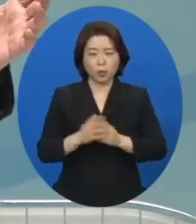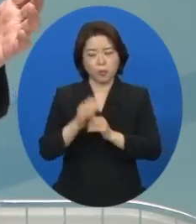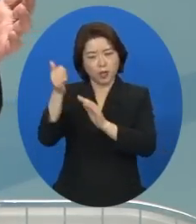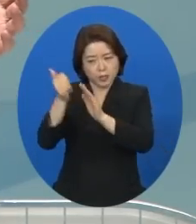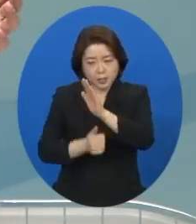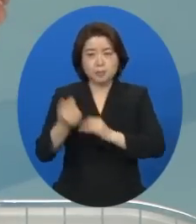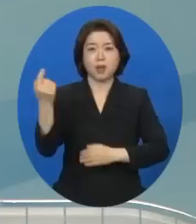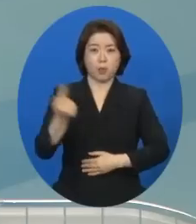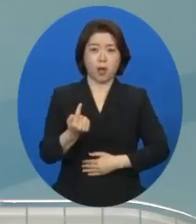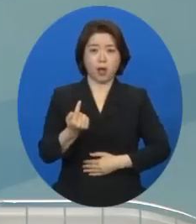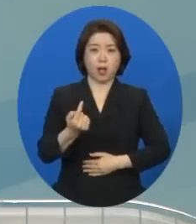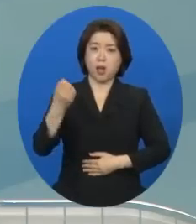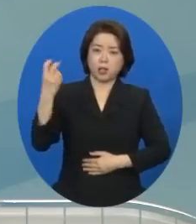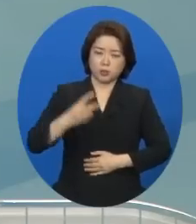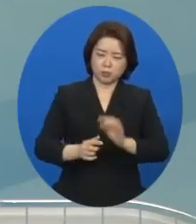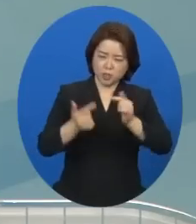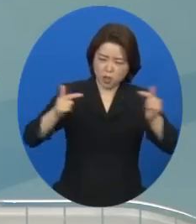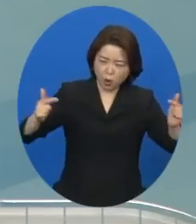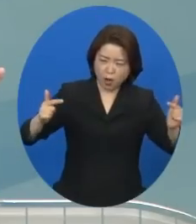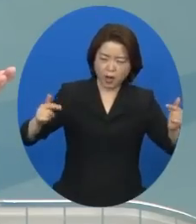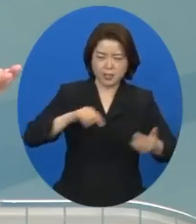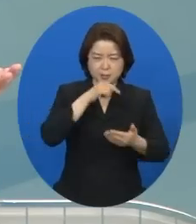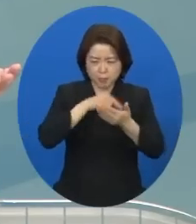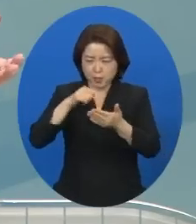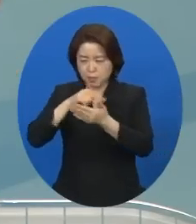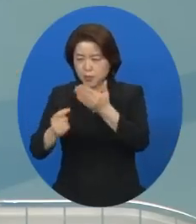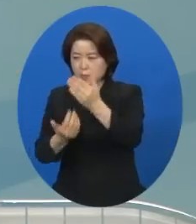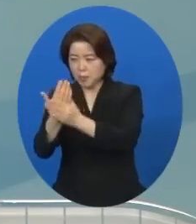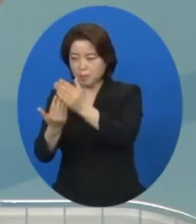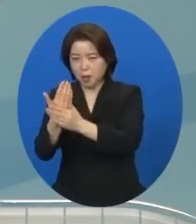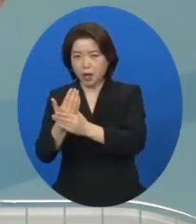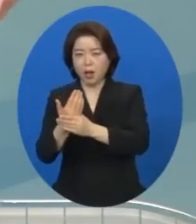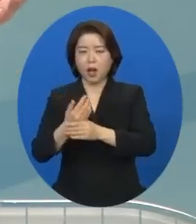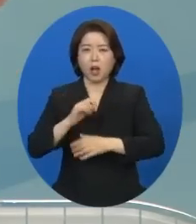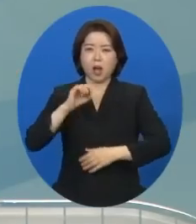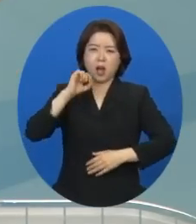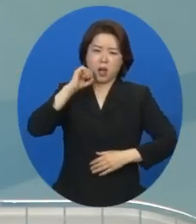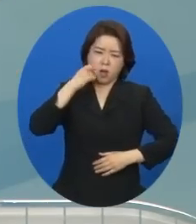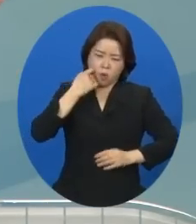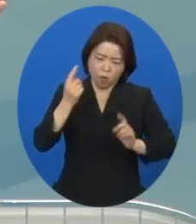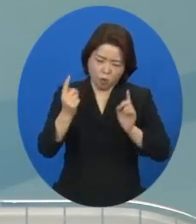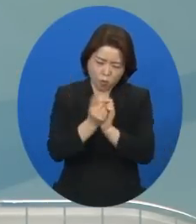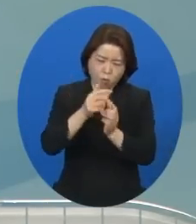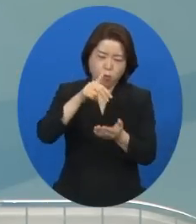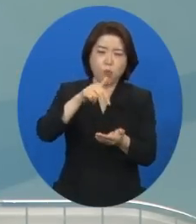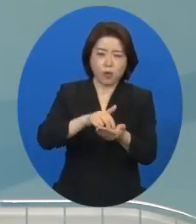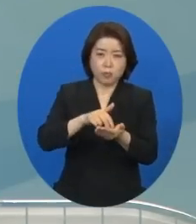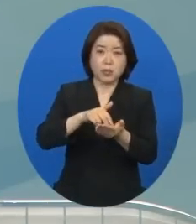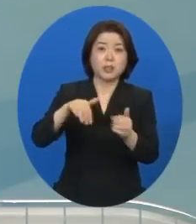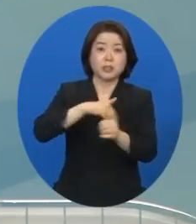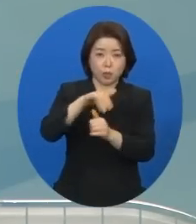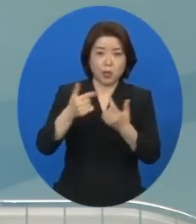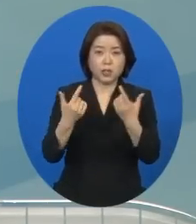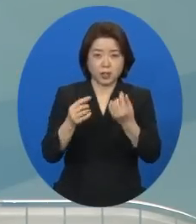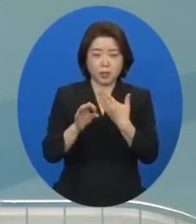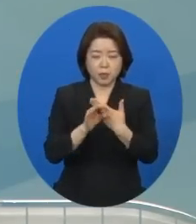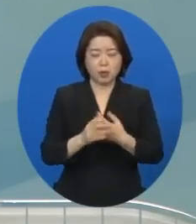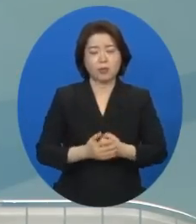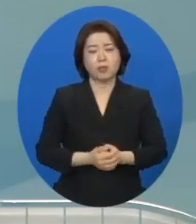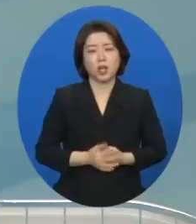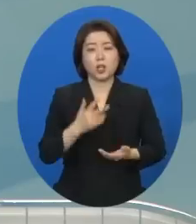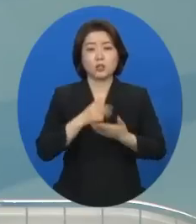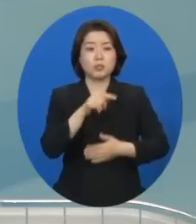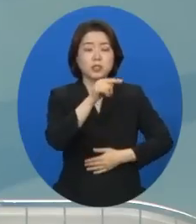실패가 왔거나 또는 여러 가지 재앙을 당해서 어려움을 당하시는 분이 계시다면 주님께서 그